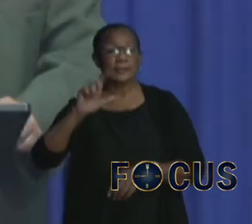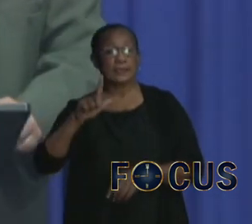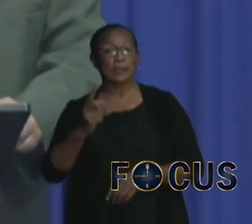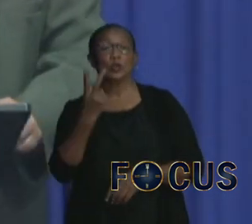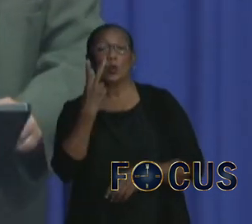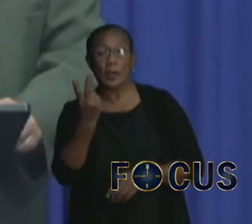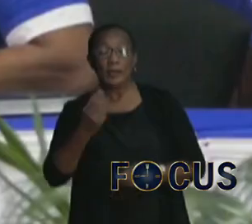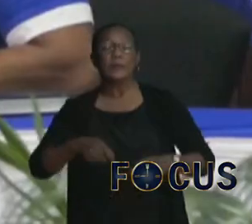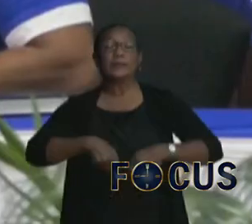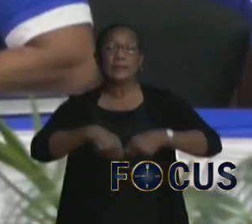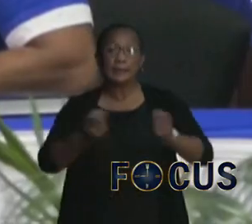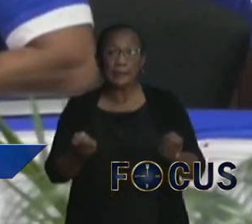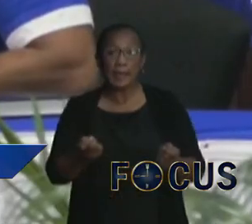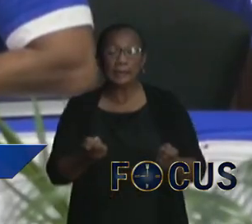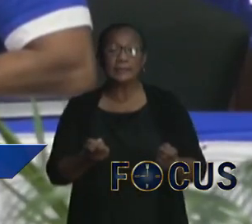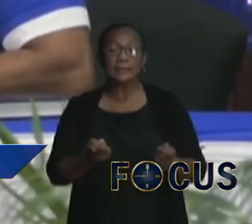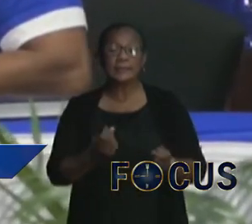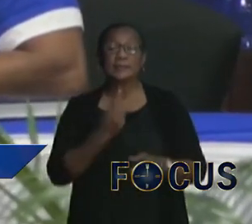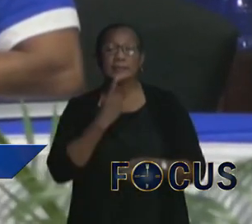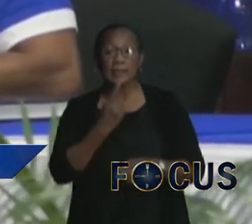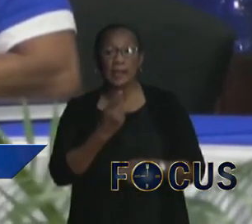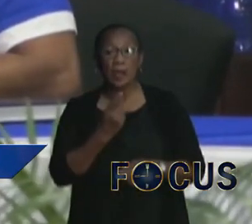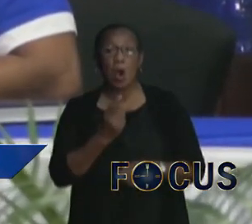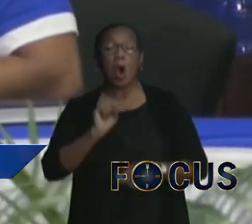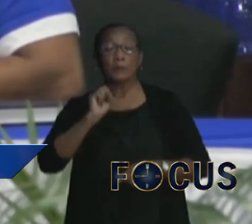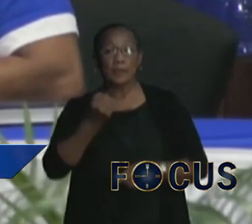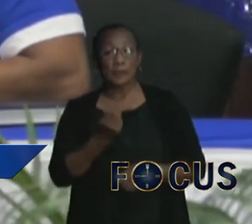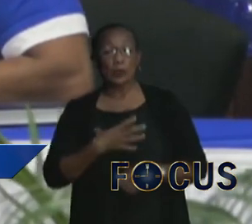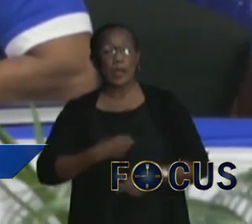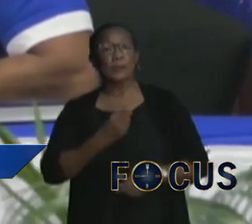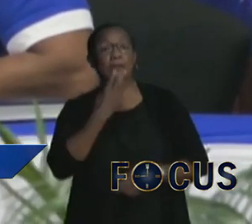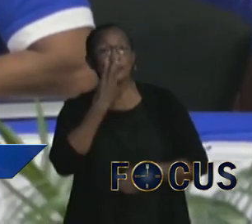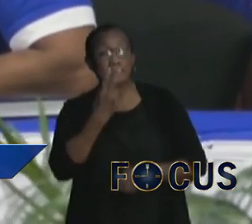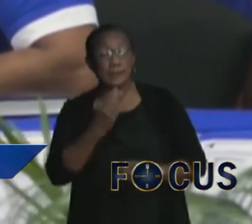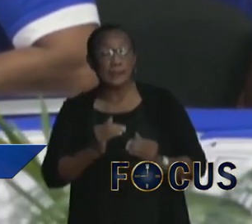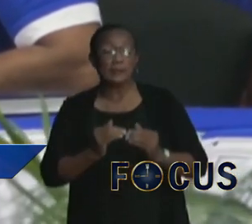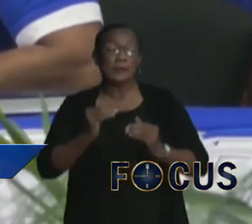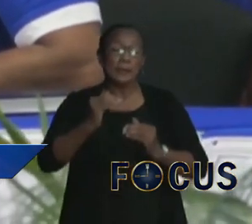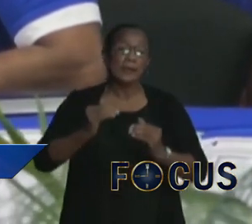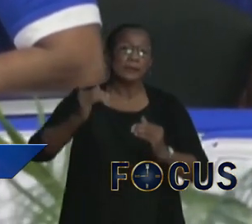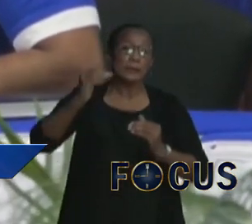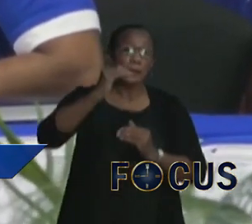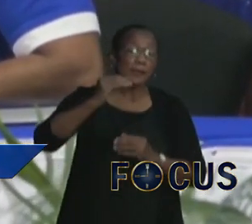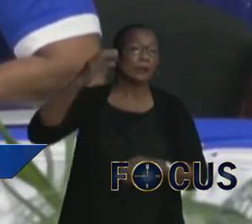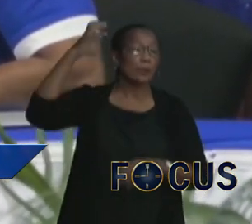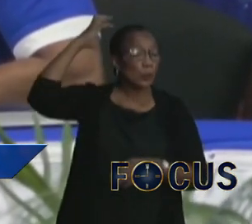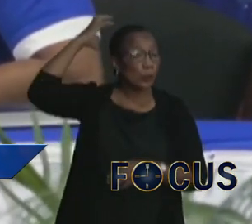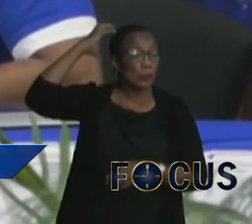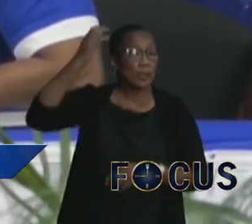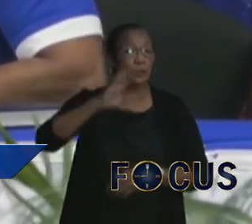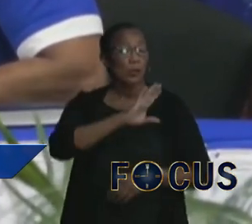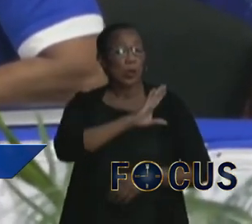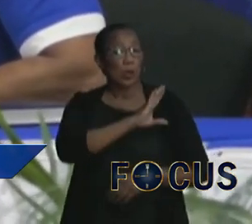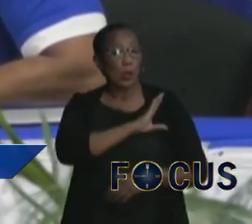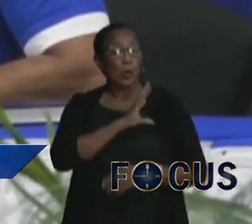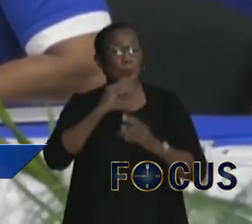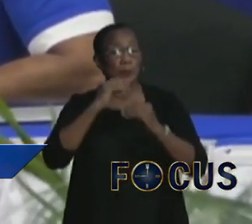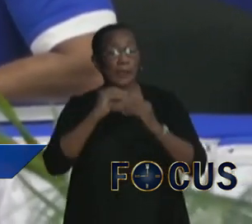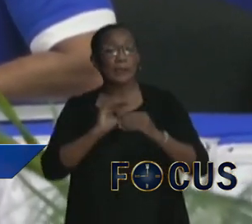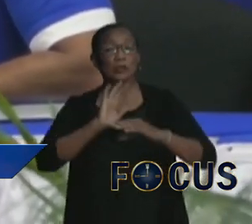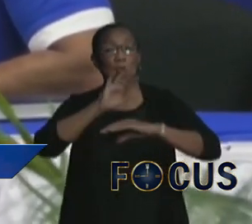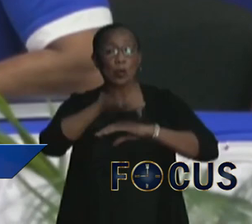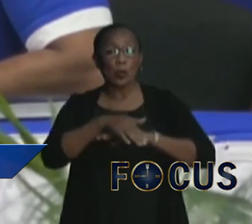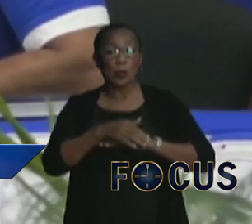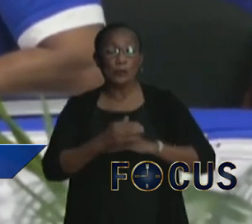elkaar aangegeven dat we zien een toename van aantal cases. We hebben ook gezegd over de R waarover men vaker praat, dat